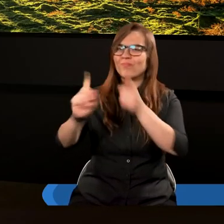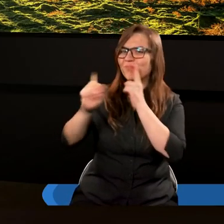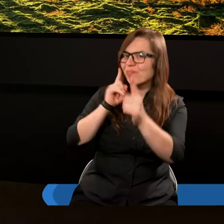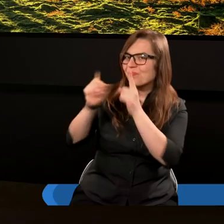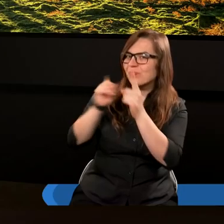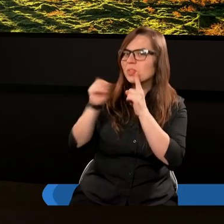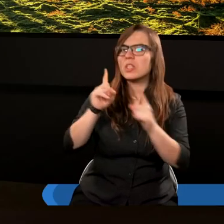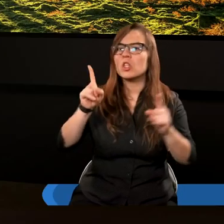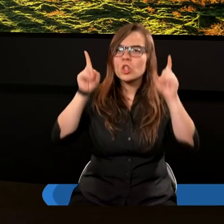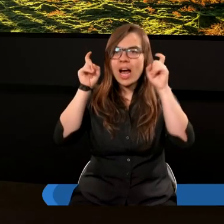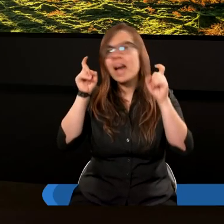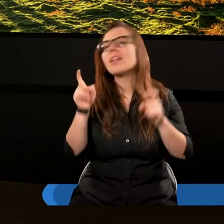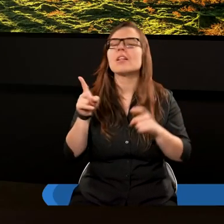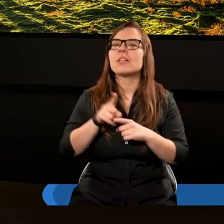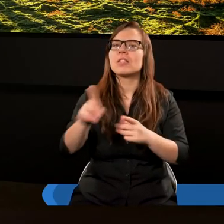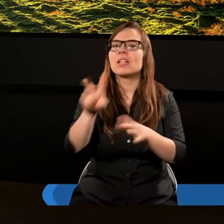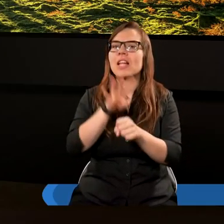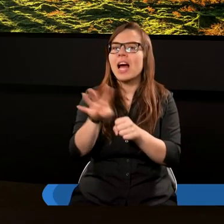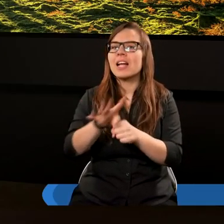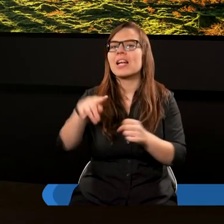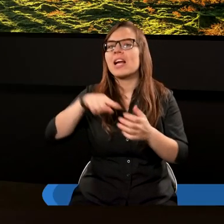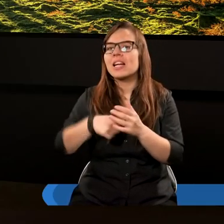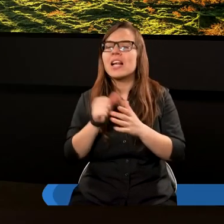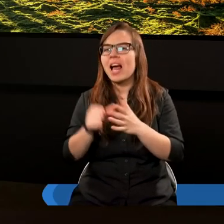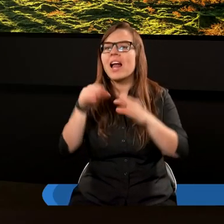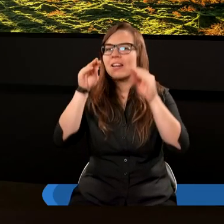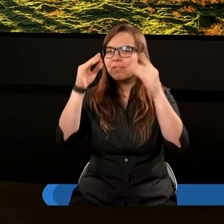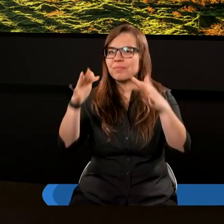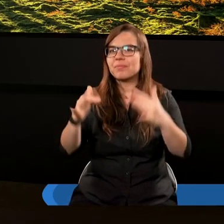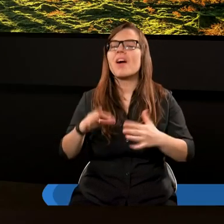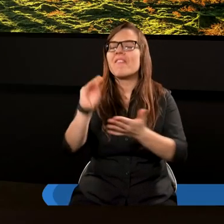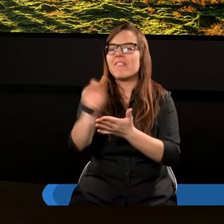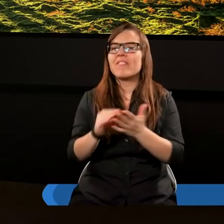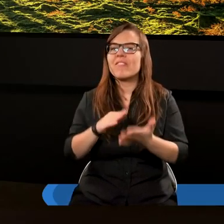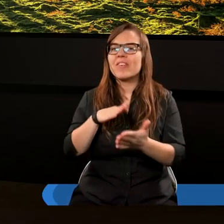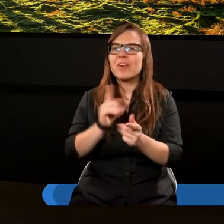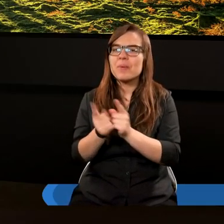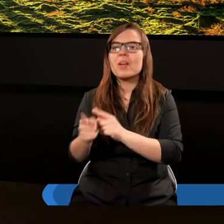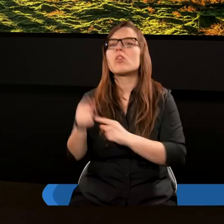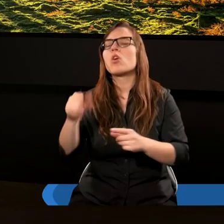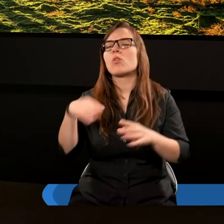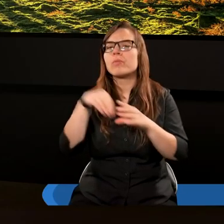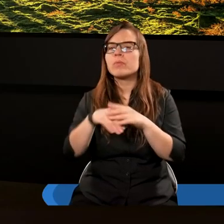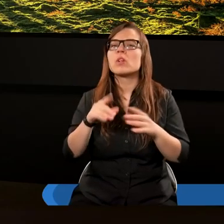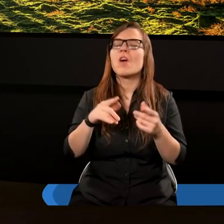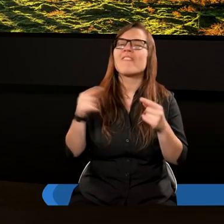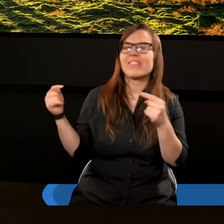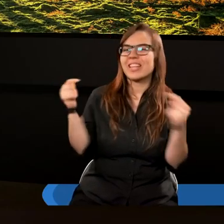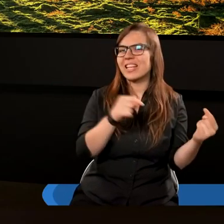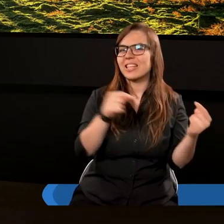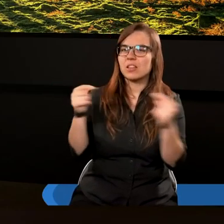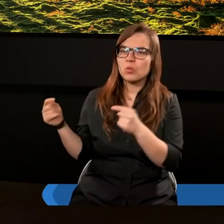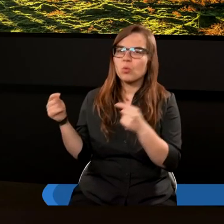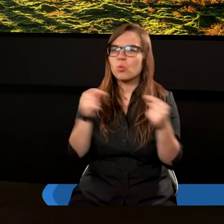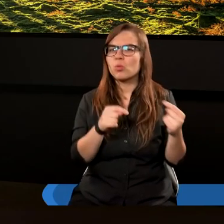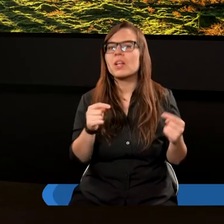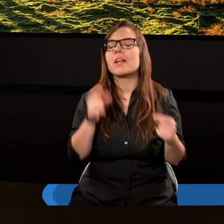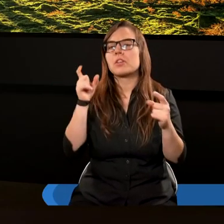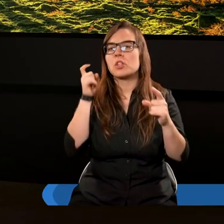szatanem w księdze Joba. Tam 14 razy jest wymieniony w pierwszych dwóch rozdziałach szatan. Bóg wchodzi z nim w pewną dyskusję. Szatan